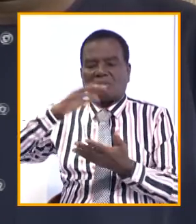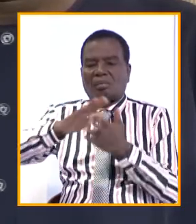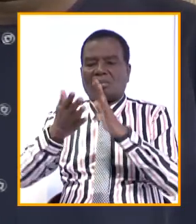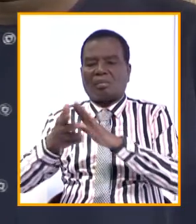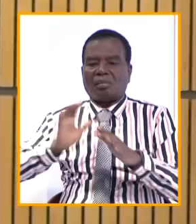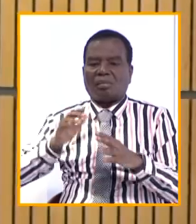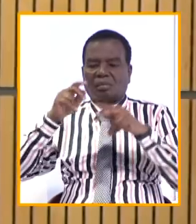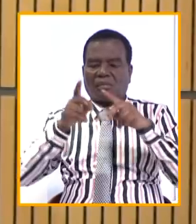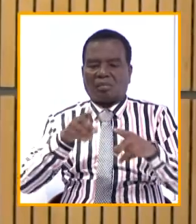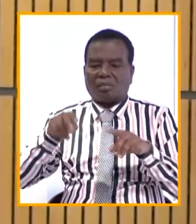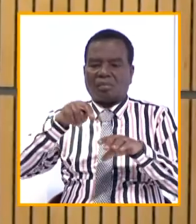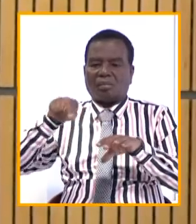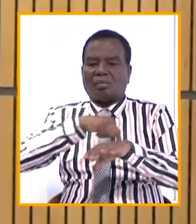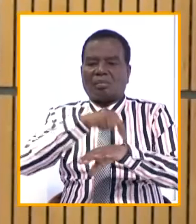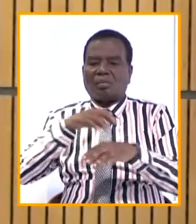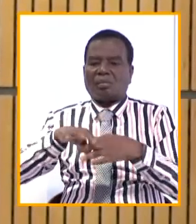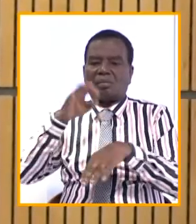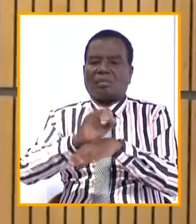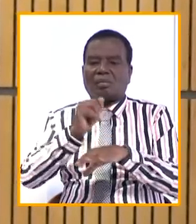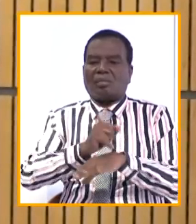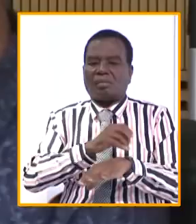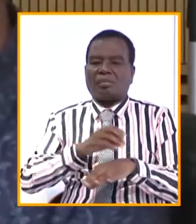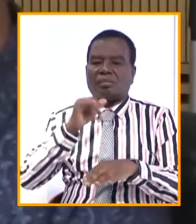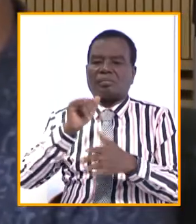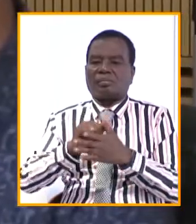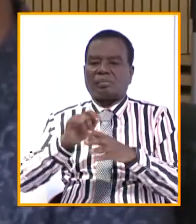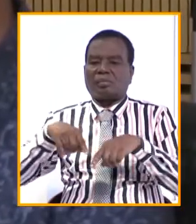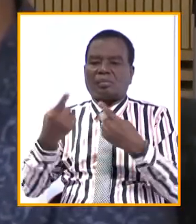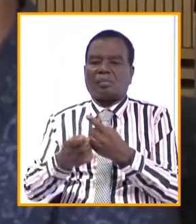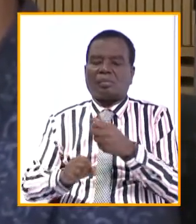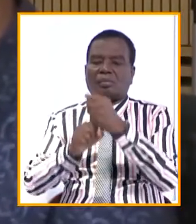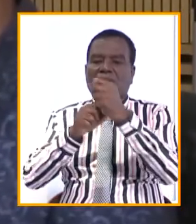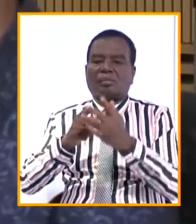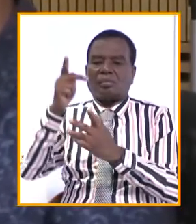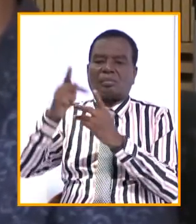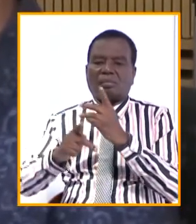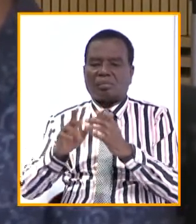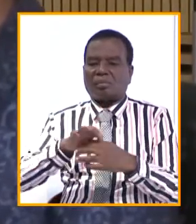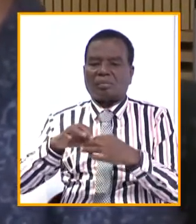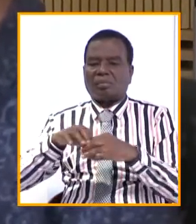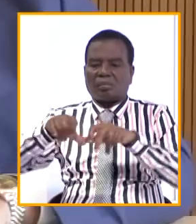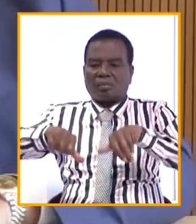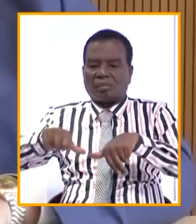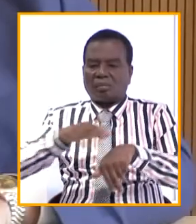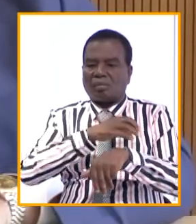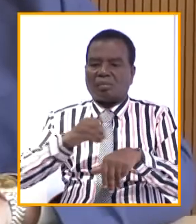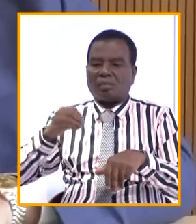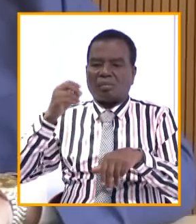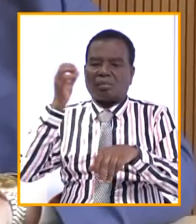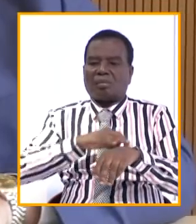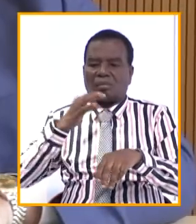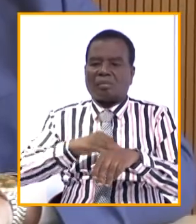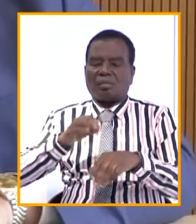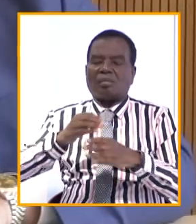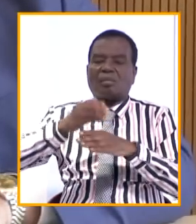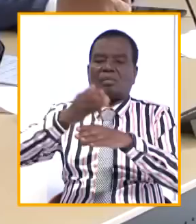dispositif au niveau de la Côte d'Ivoire. Le FONSTI soutient des projets de recherche scientifique et d'innovation de haute qualité susceptibles de bénéficier